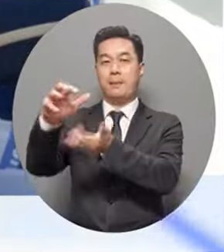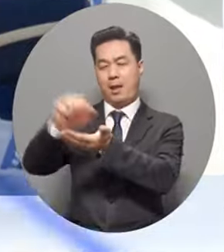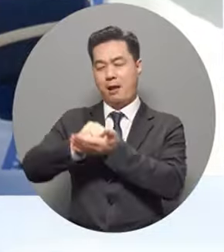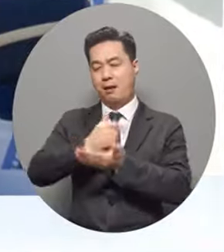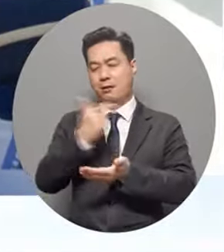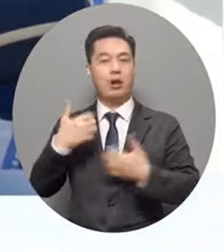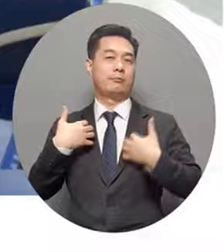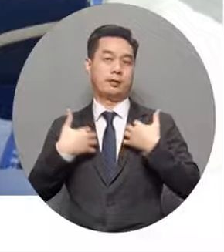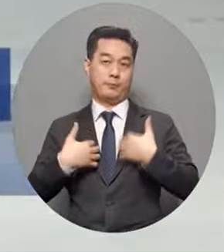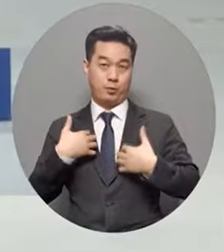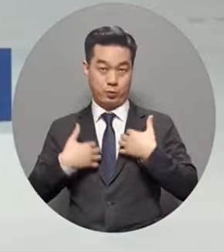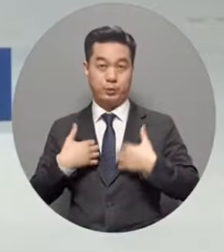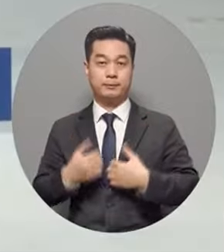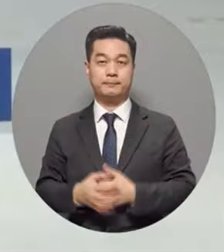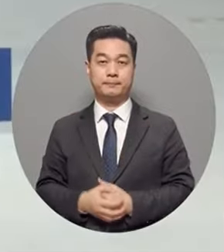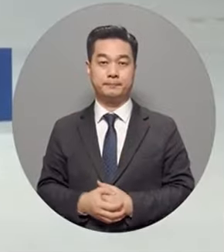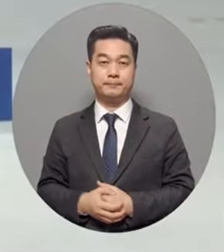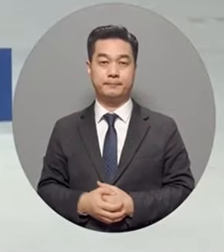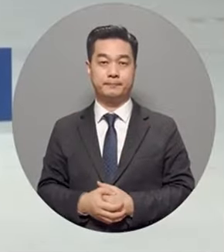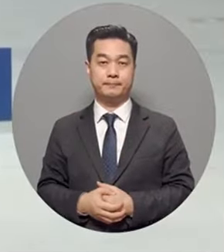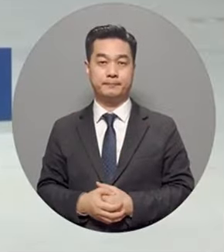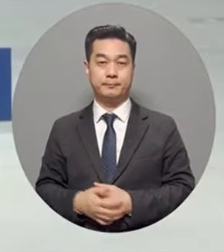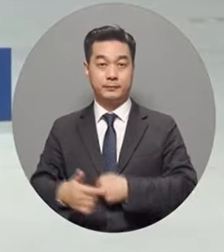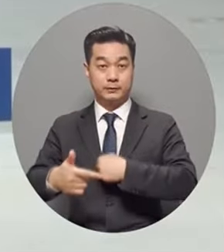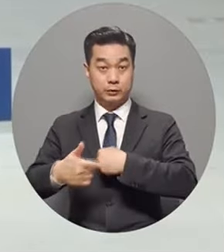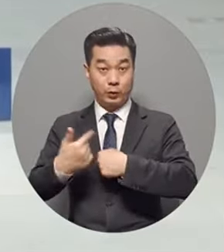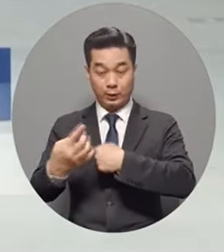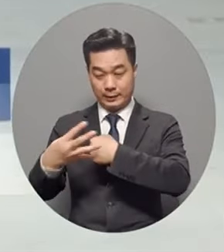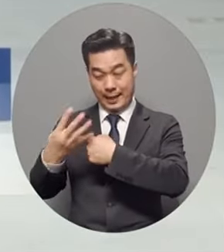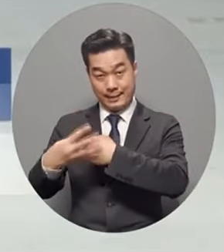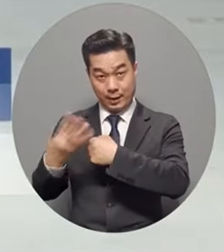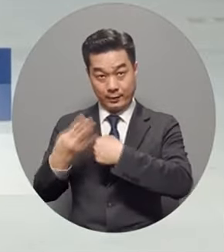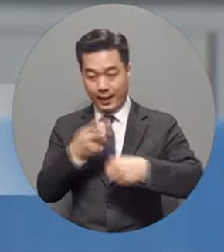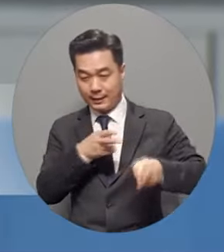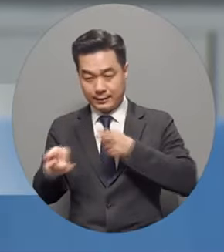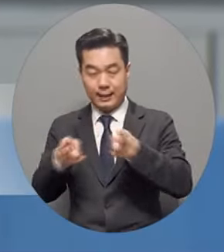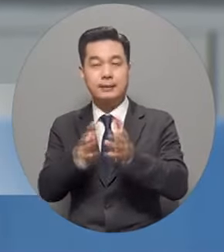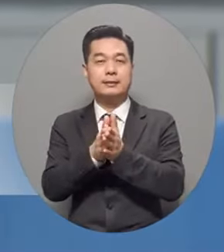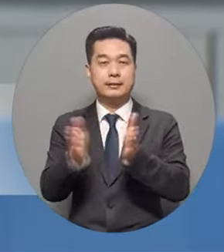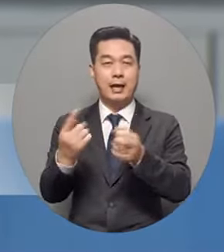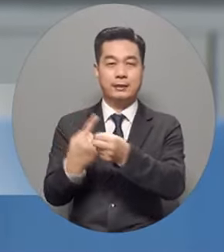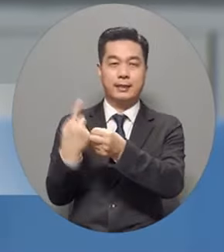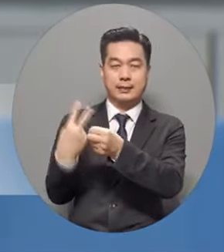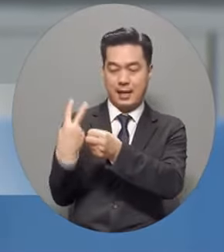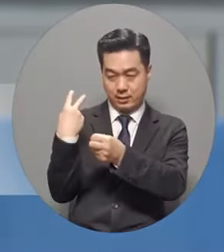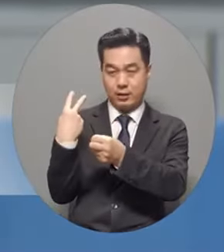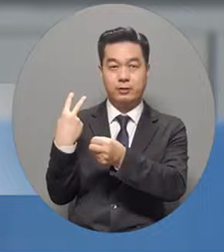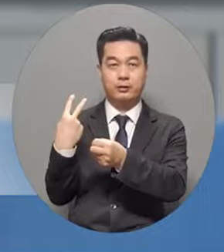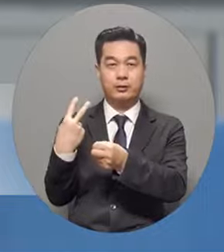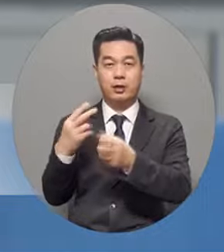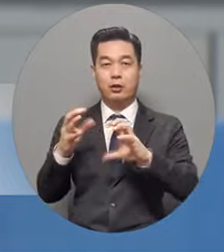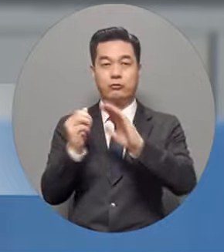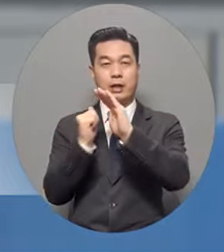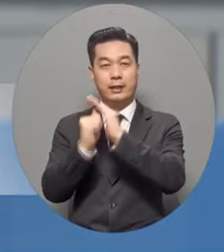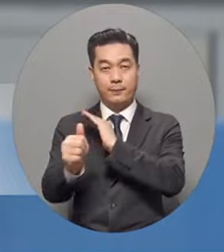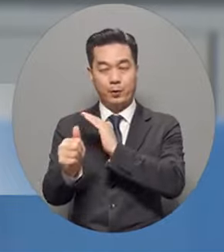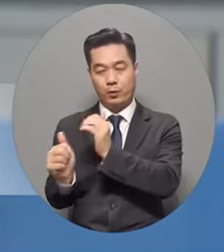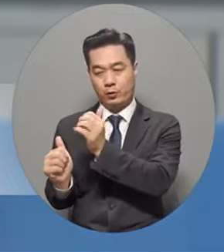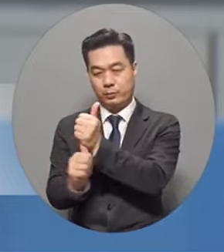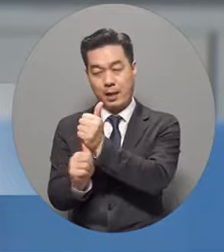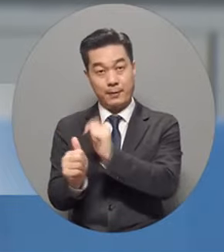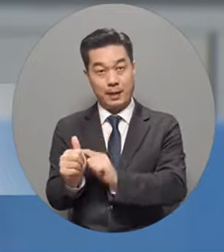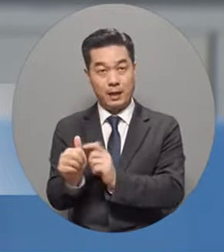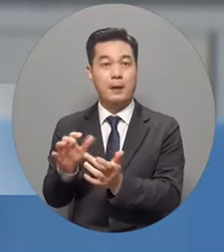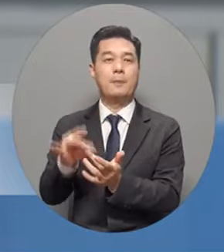있어서 너무 기쁘고. 초등학교 4학년 때 스케이트에 입문해 재작년 국가대표 상비군 발탁. 지난해